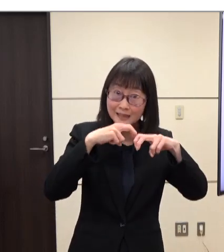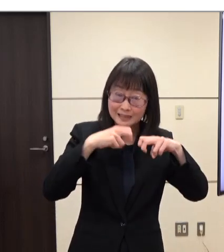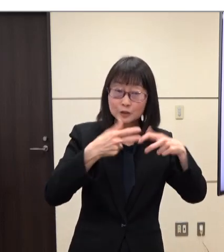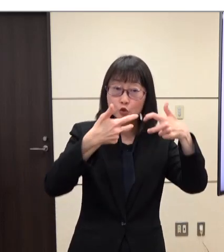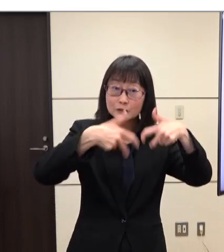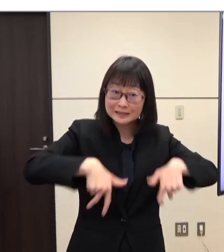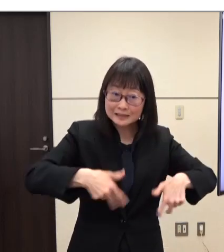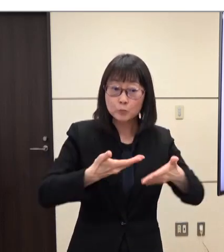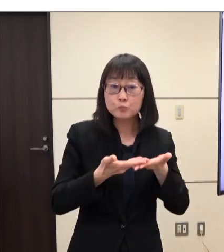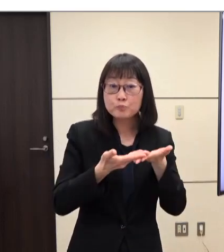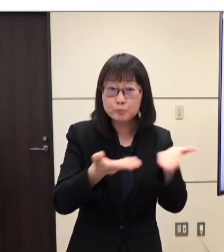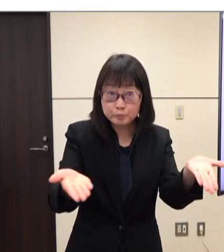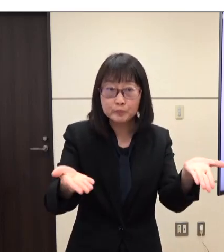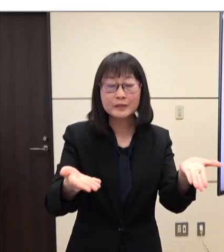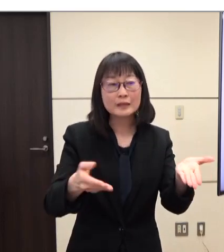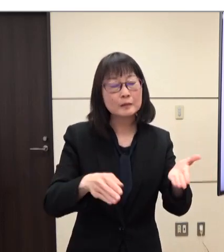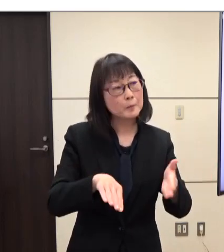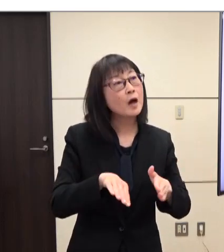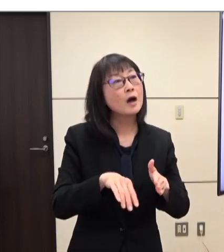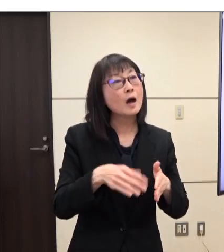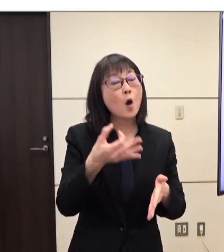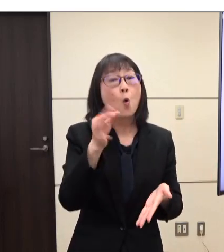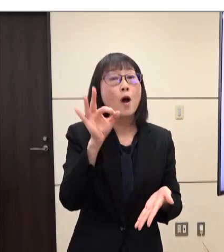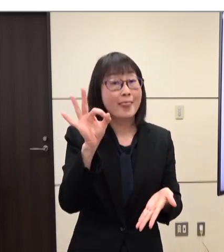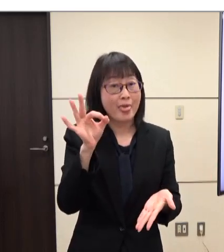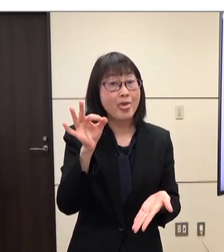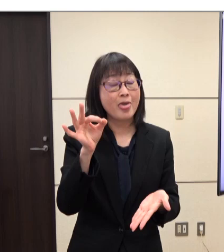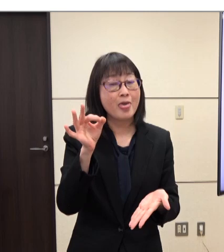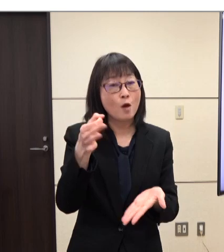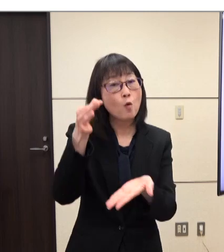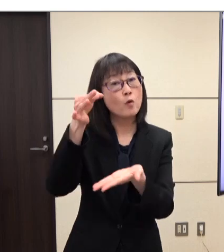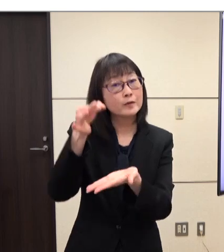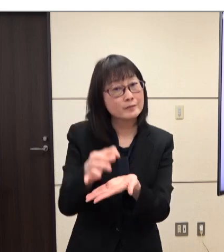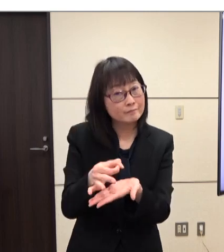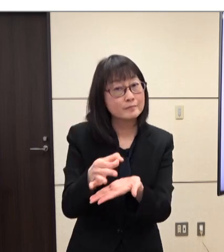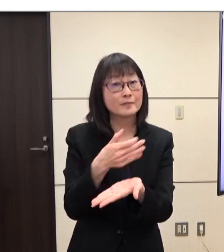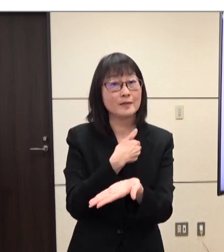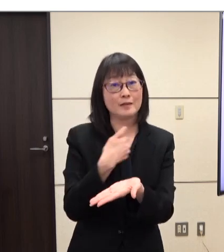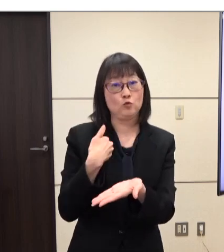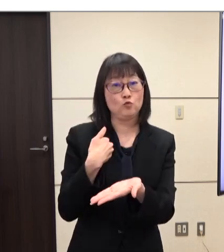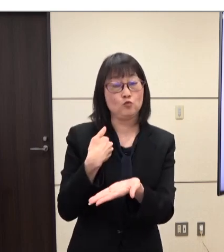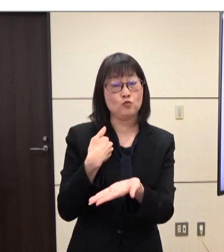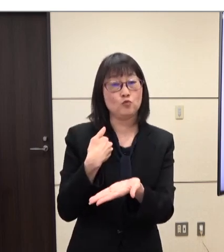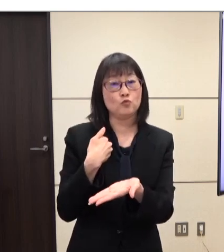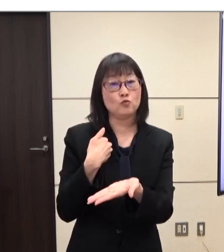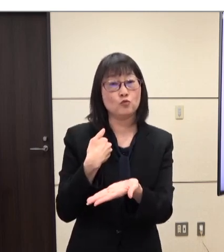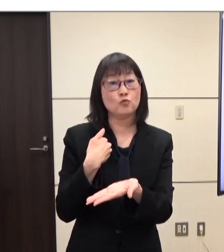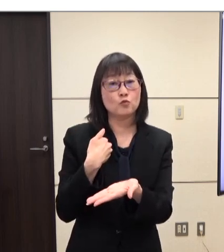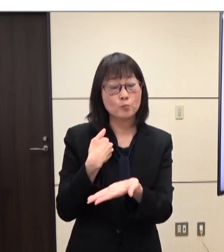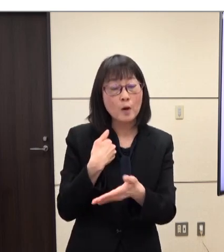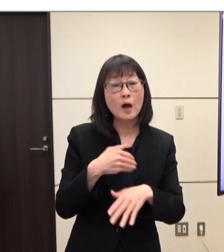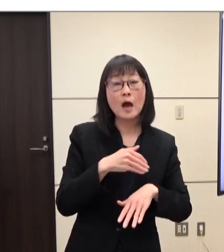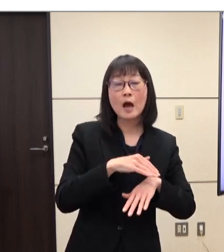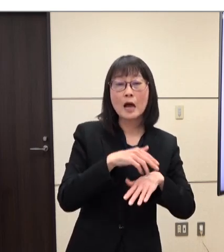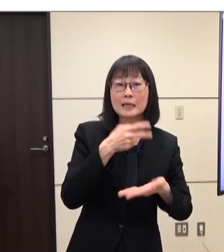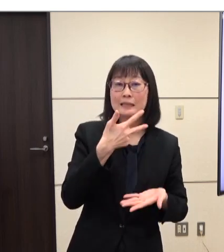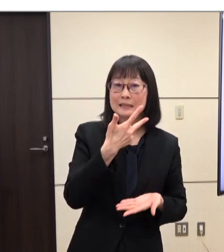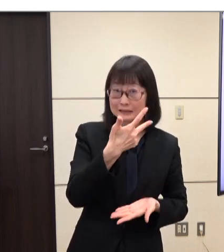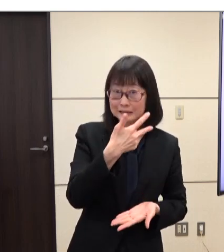用を抑えてもらってるんですね。でその点、まあ、いわゆる特許料じゃないですけど一定の